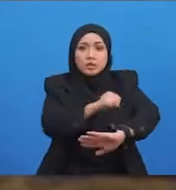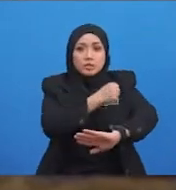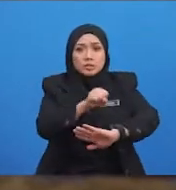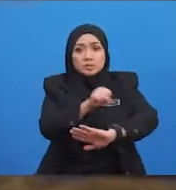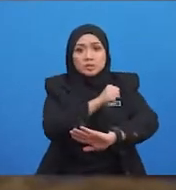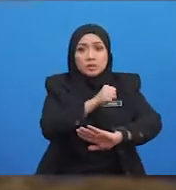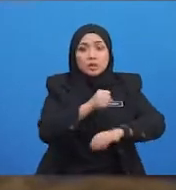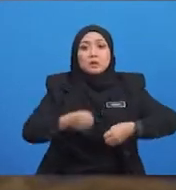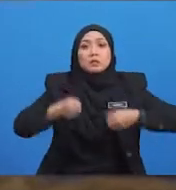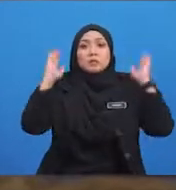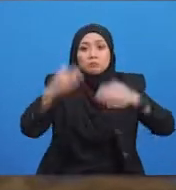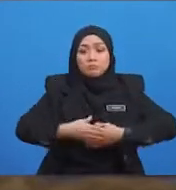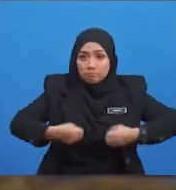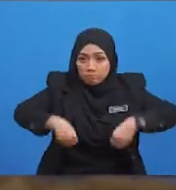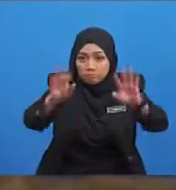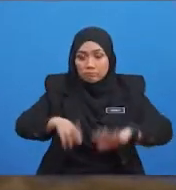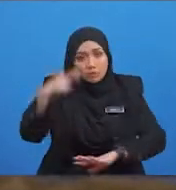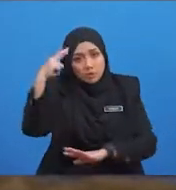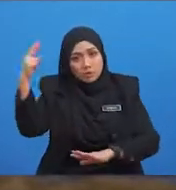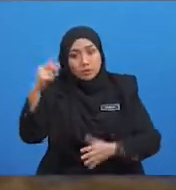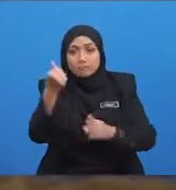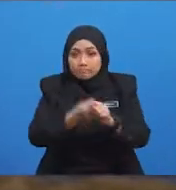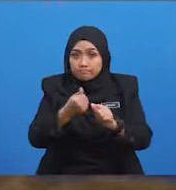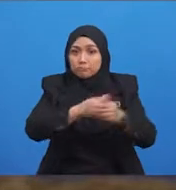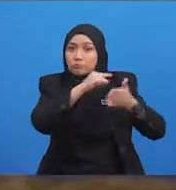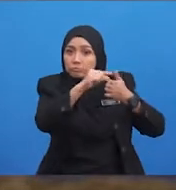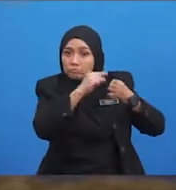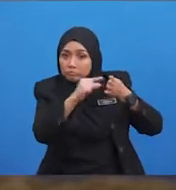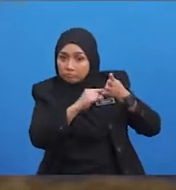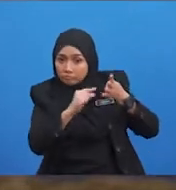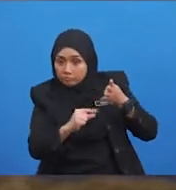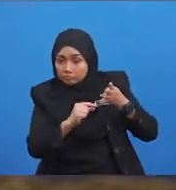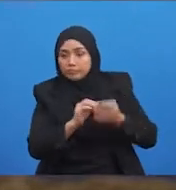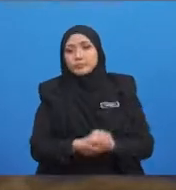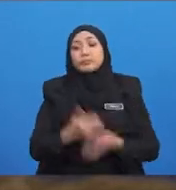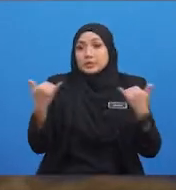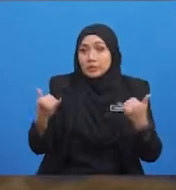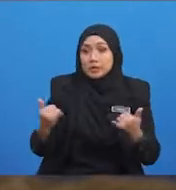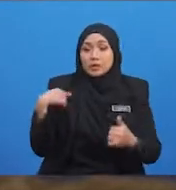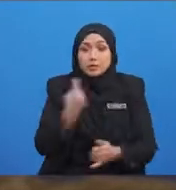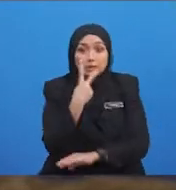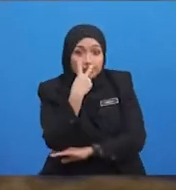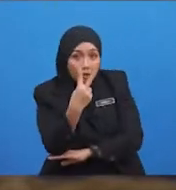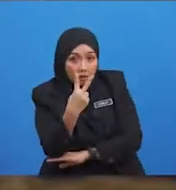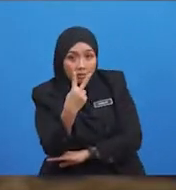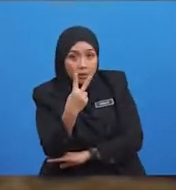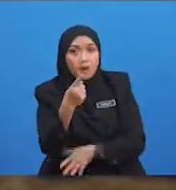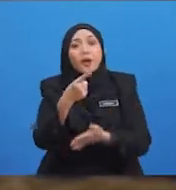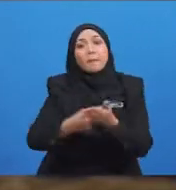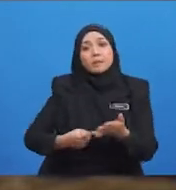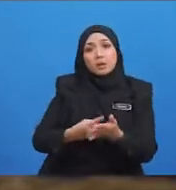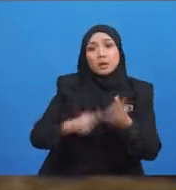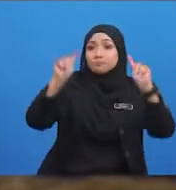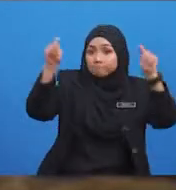sajadah rindu ini rangkap demi rangkap. Sekarang, kita akan melihat pula apakah